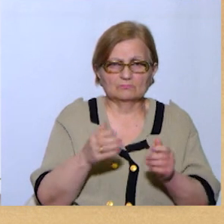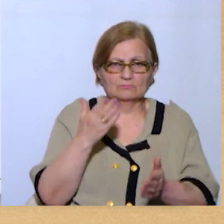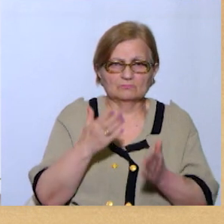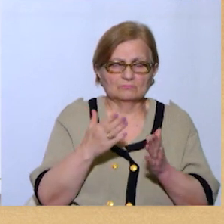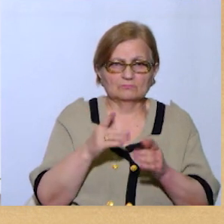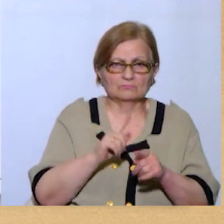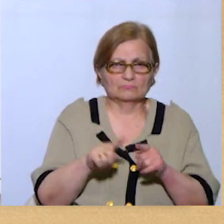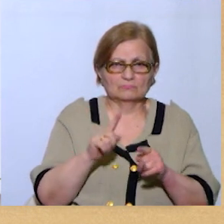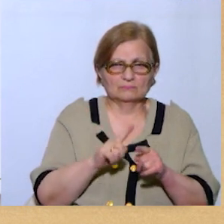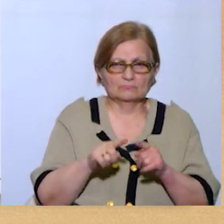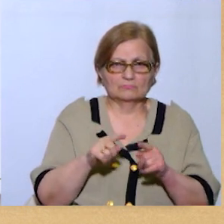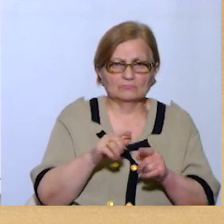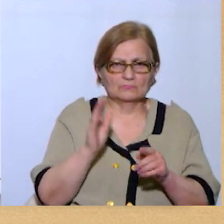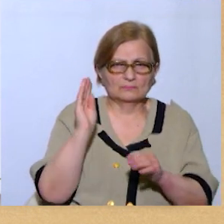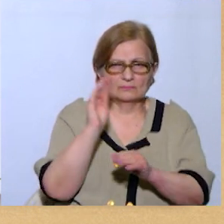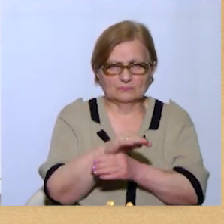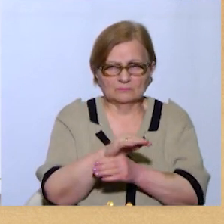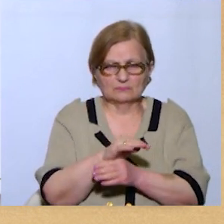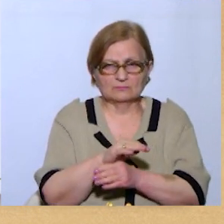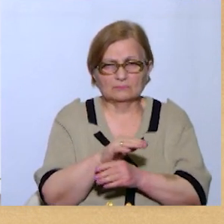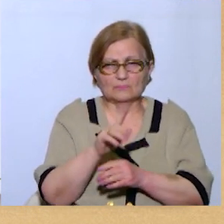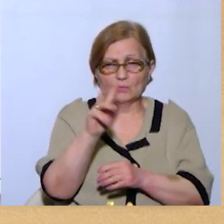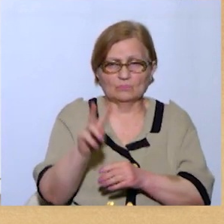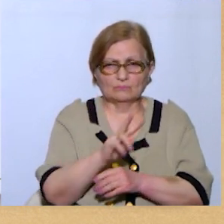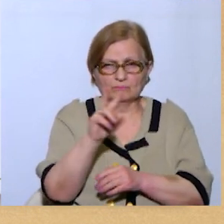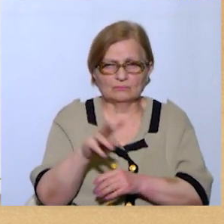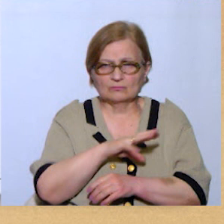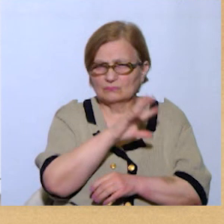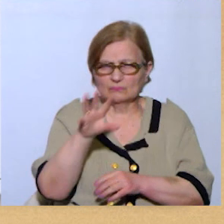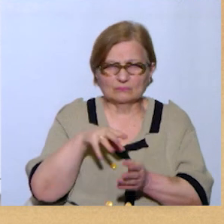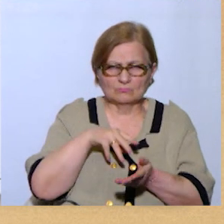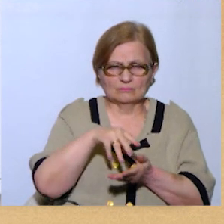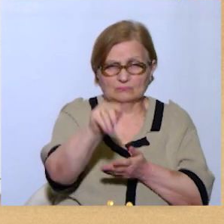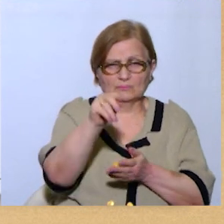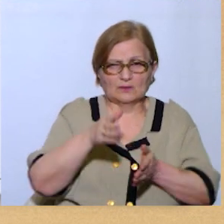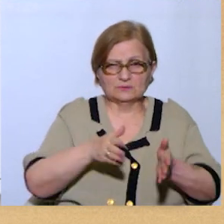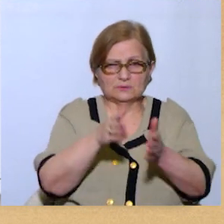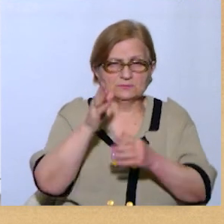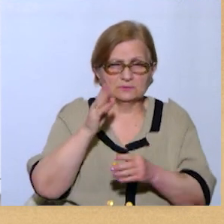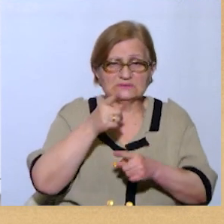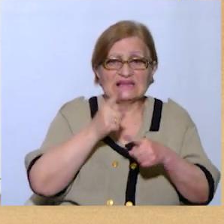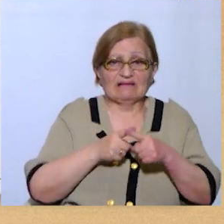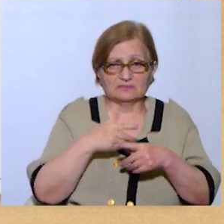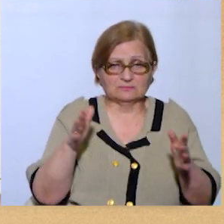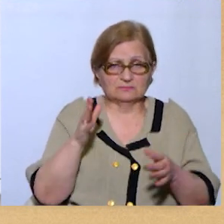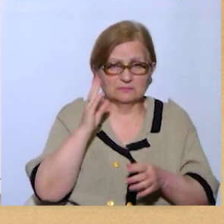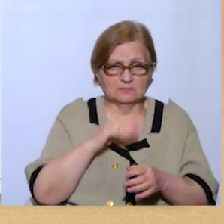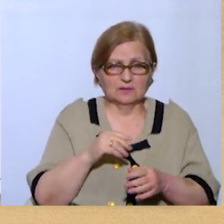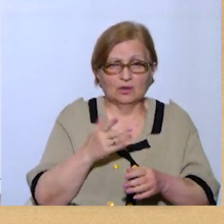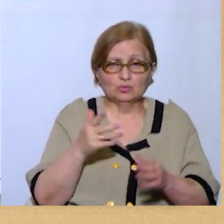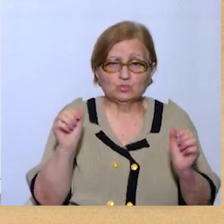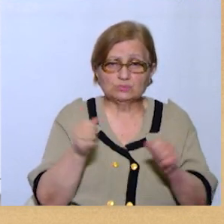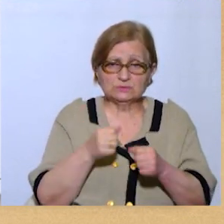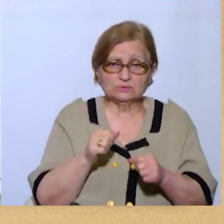სიჩქარეს გაზრდის 10%-ით, მაშინ 2 საათში მთელ მანძილის ნახევარზე მეც გაივლის, ხოლო თუ